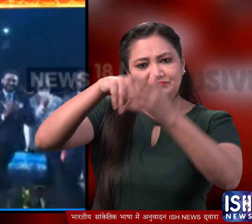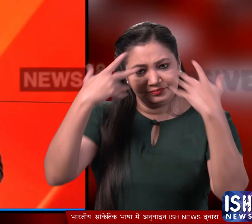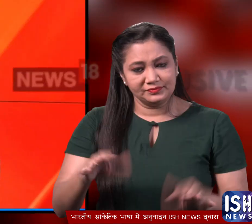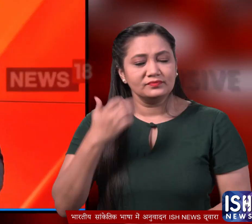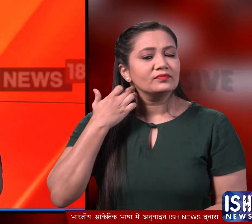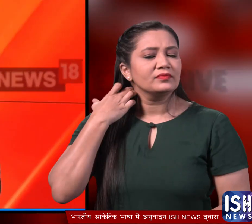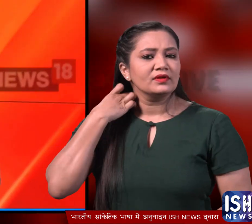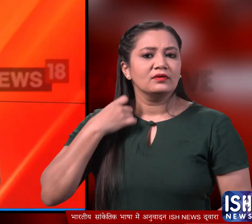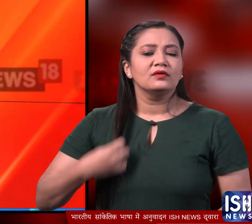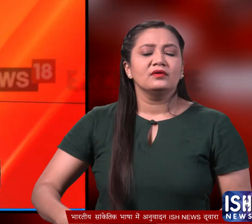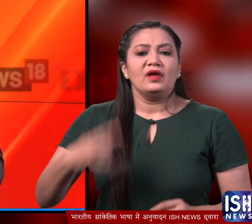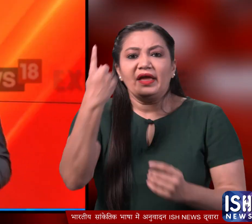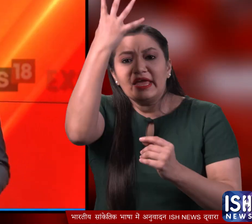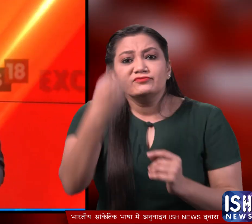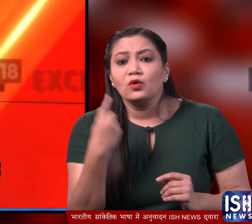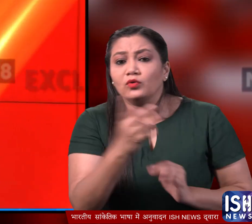رہے